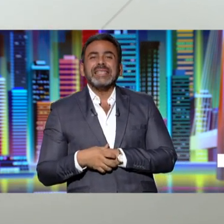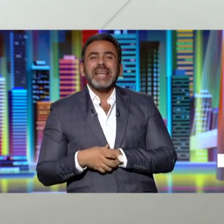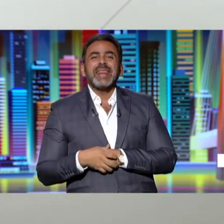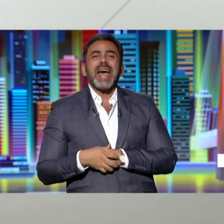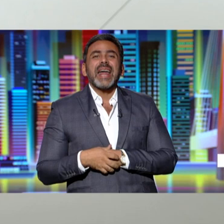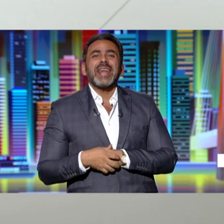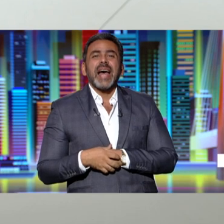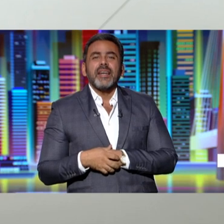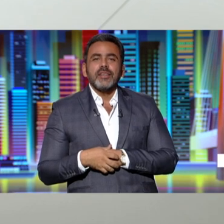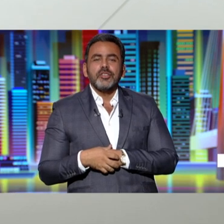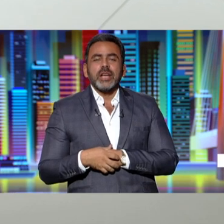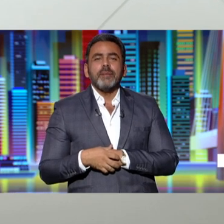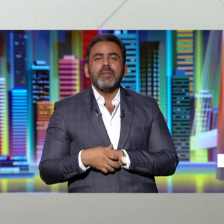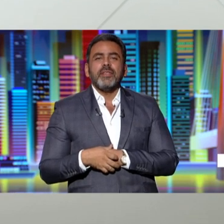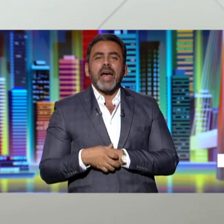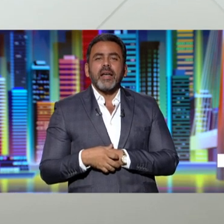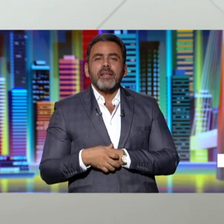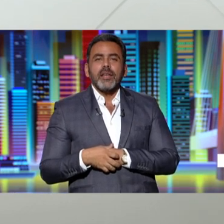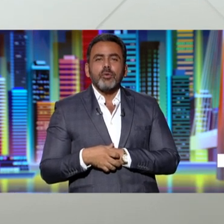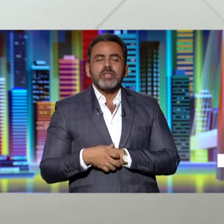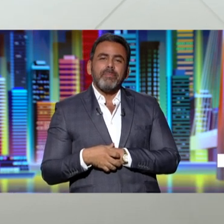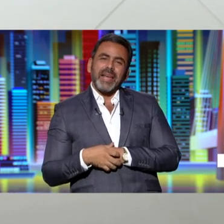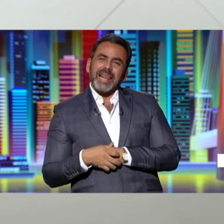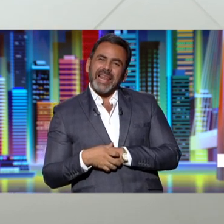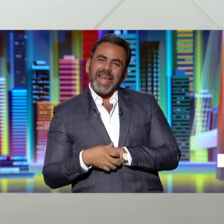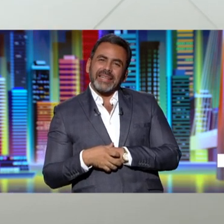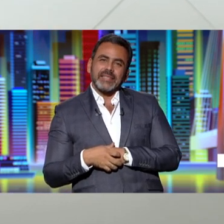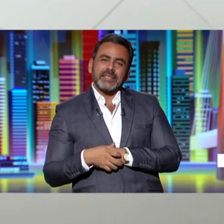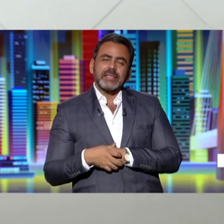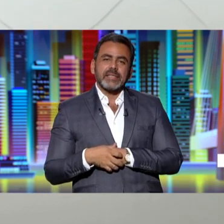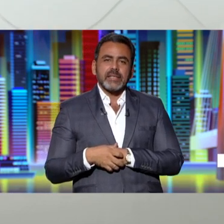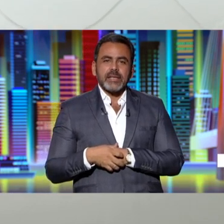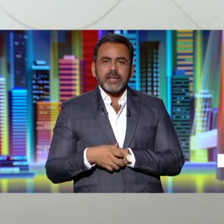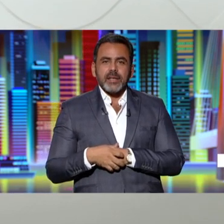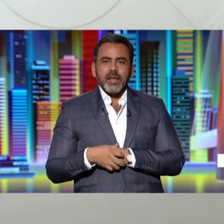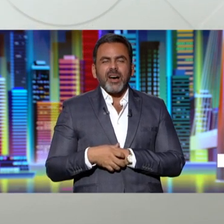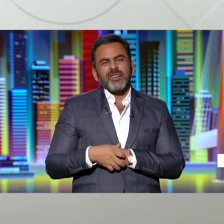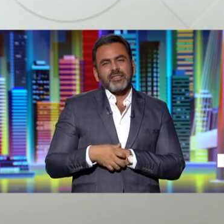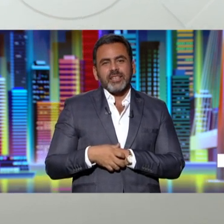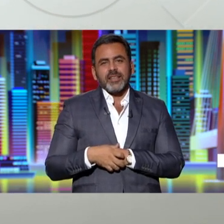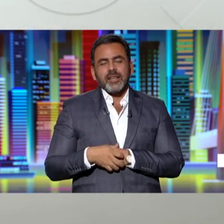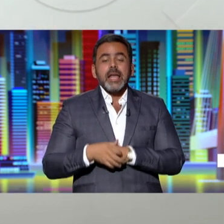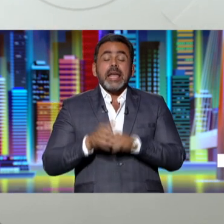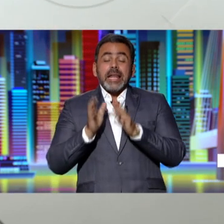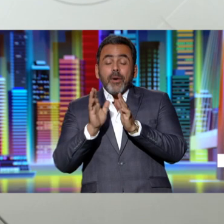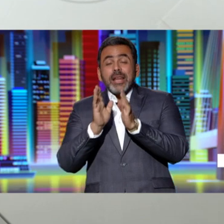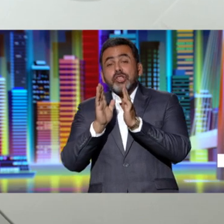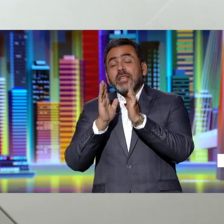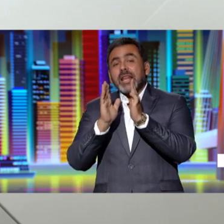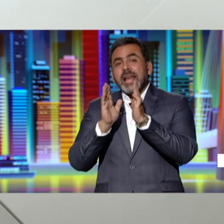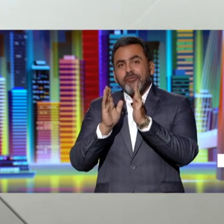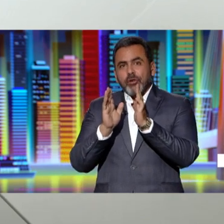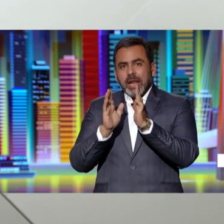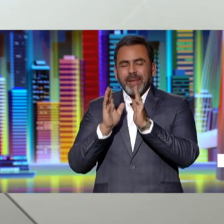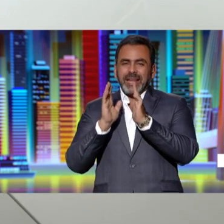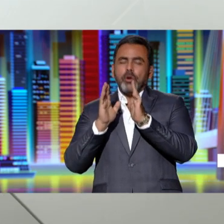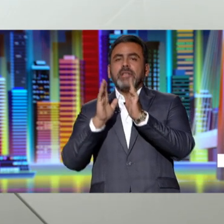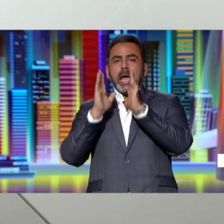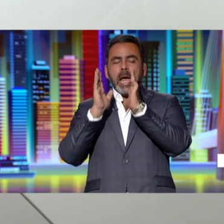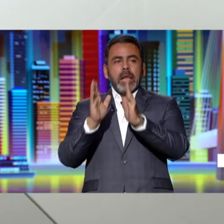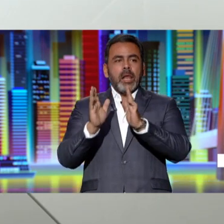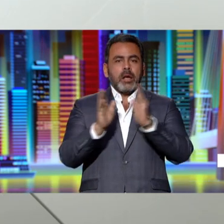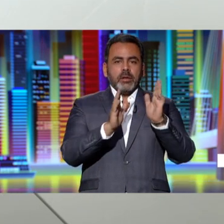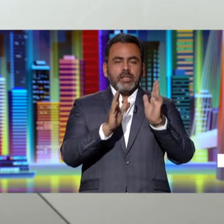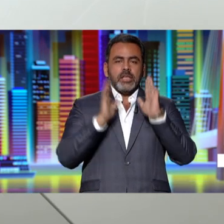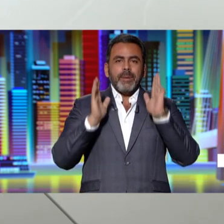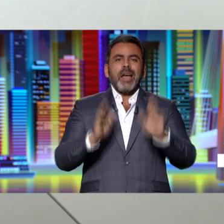لاند ذا ذا شال كلمه ذا وساب لاندز اراضي لو انا شلت الالف واللام يعني اللي